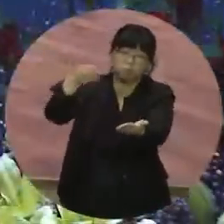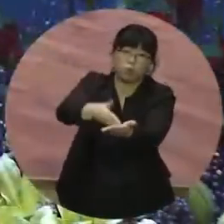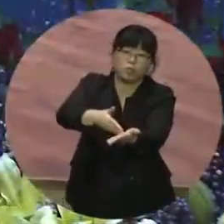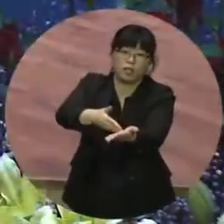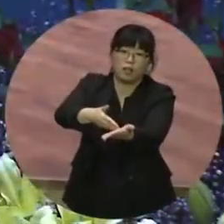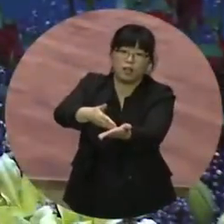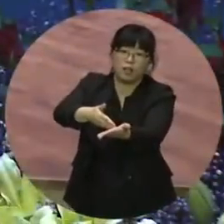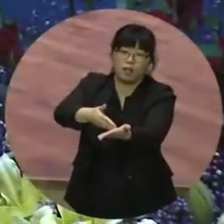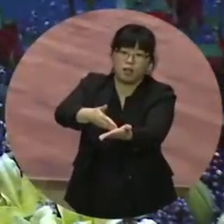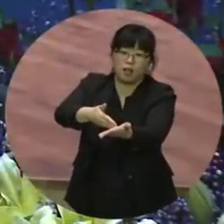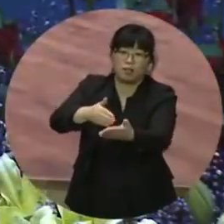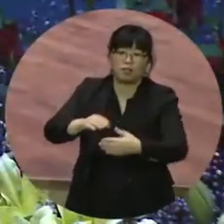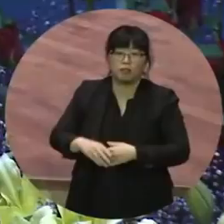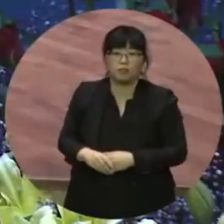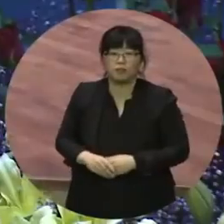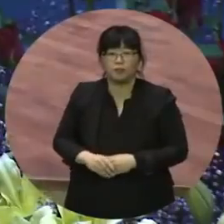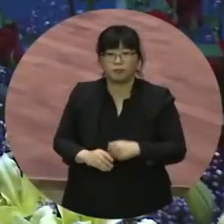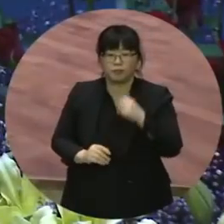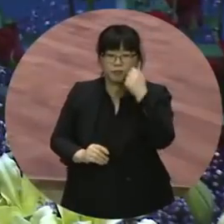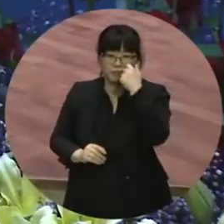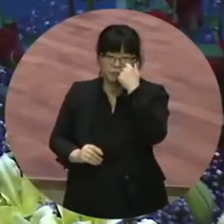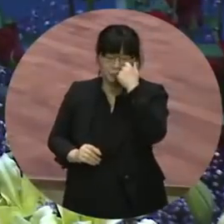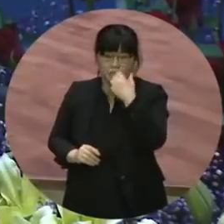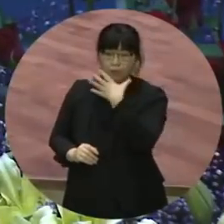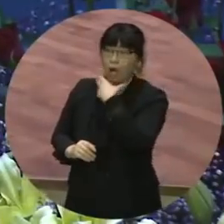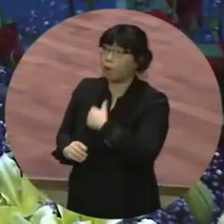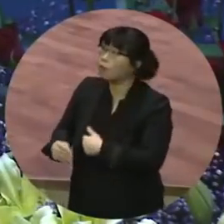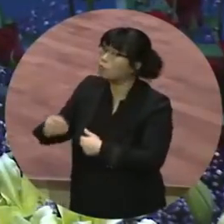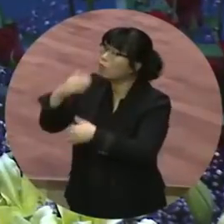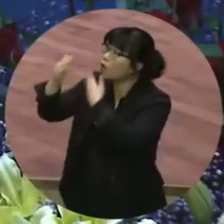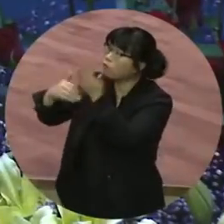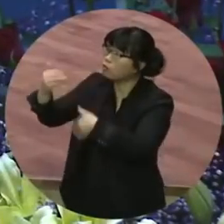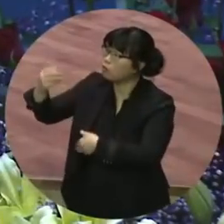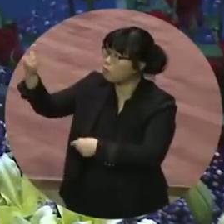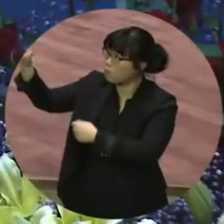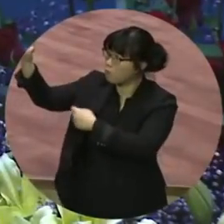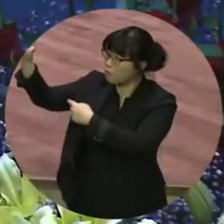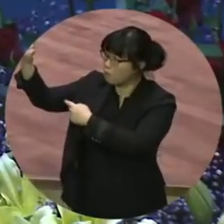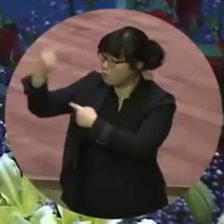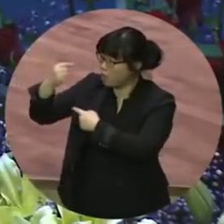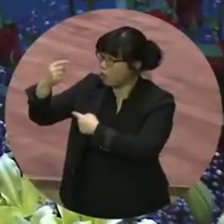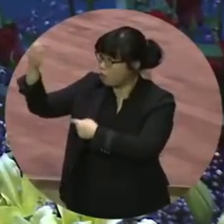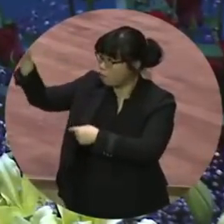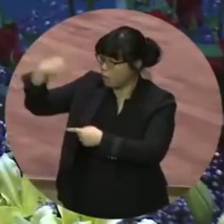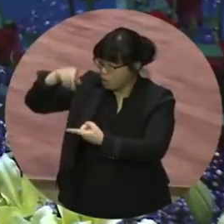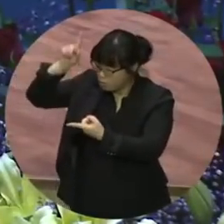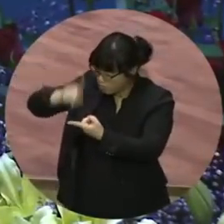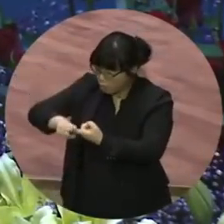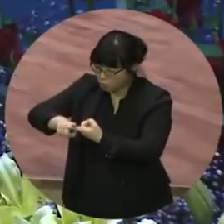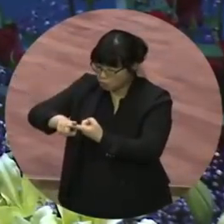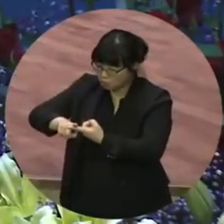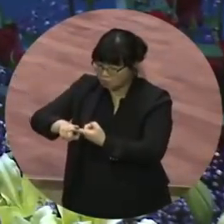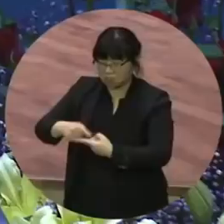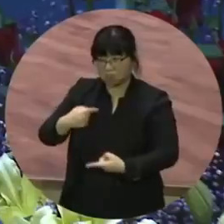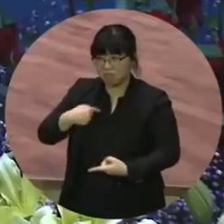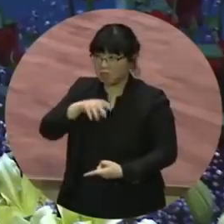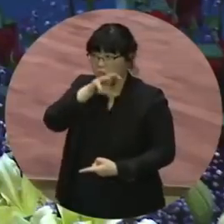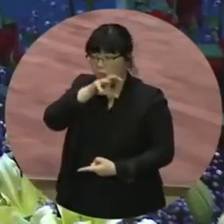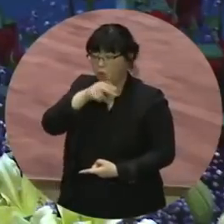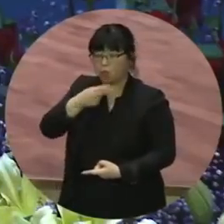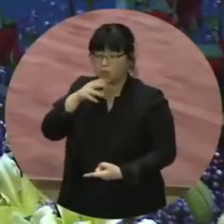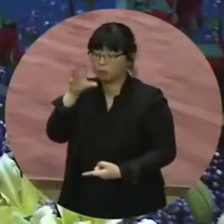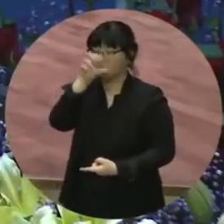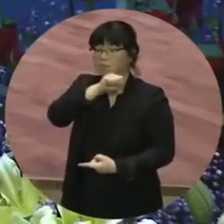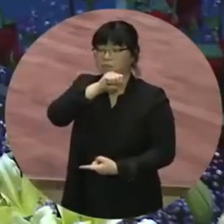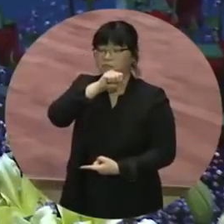하나님의 음성을 들은 이 아브라함은 아무 말하지 않고 그랬어요. 아침에 일찍이 일어나 이삭을